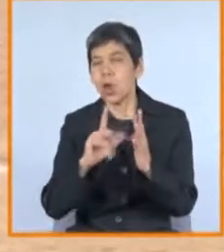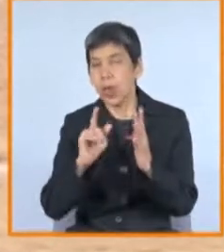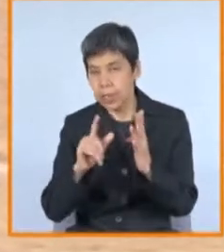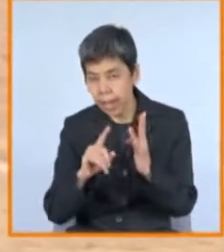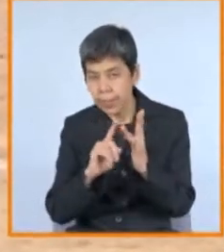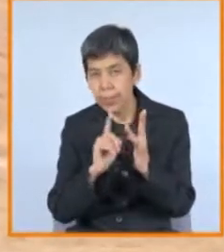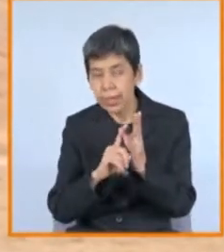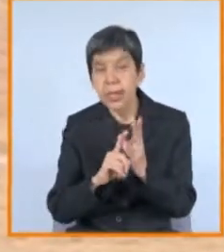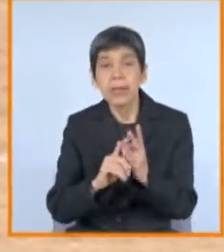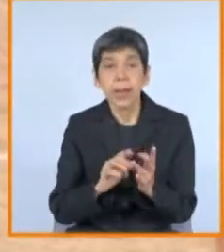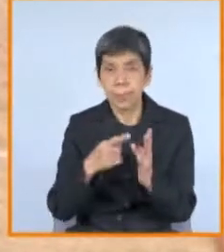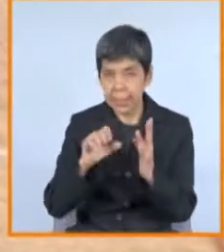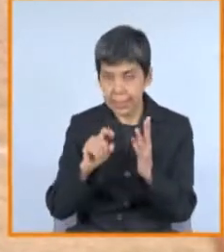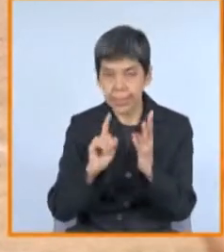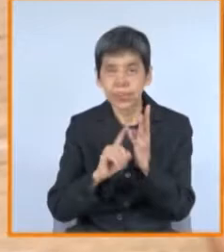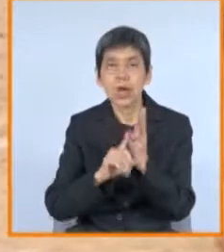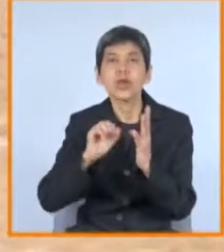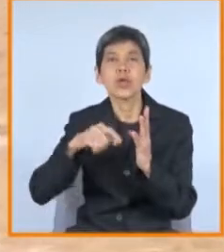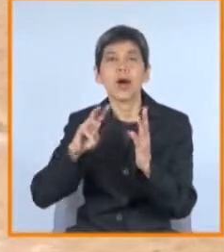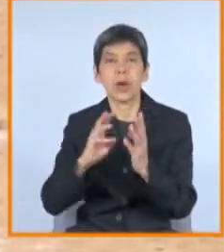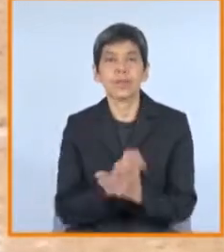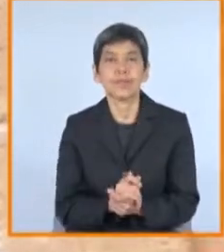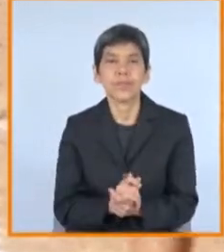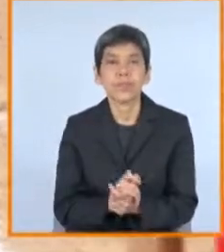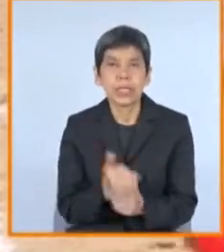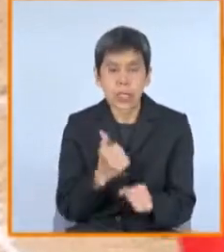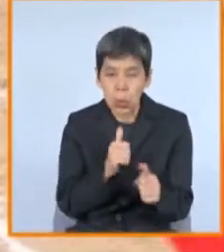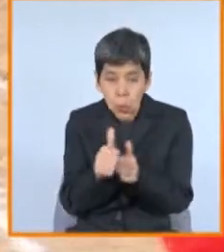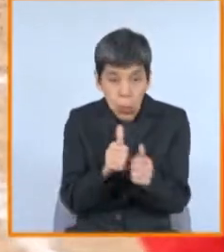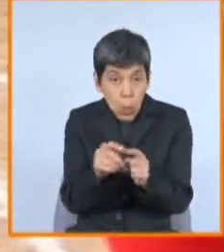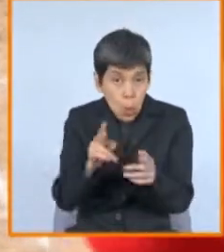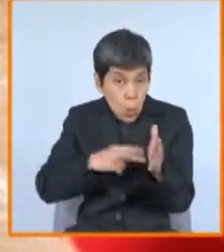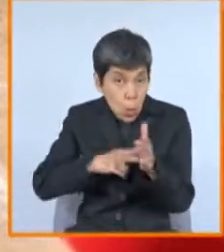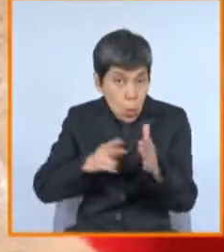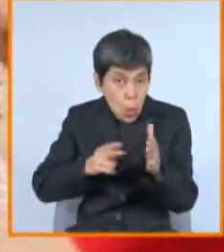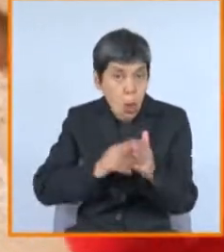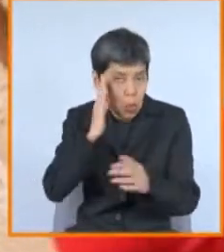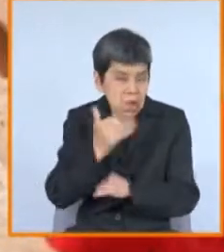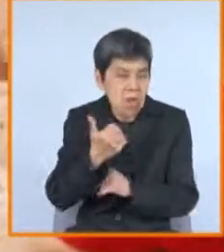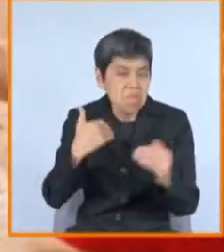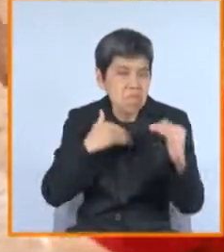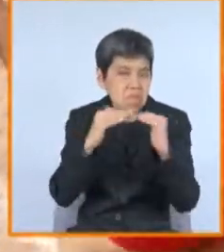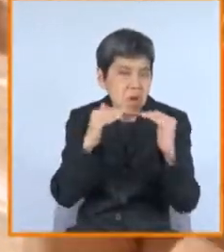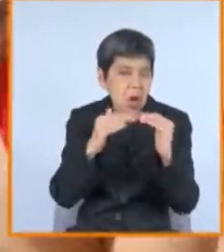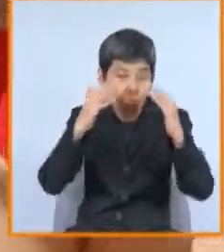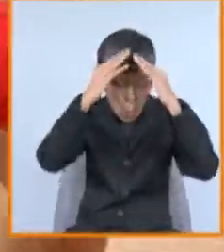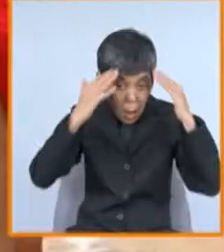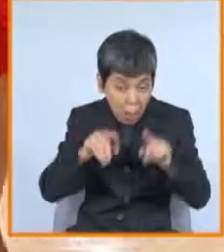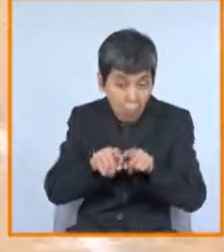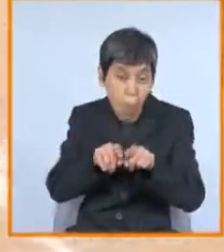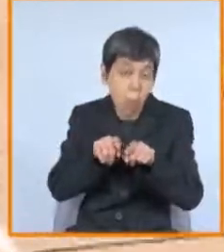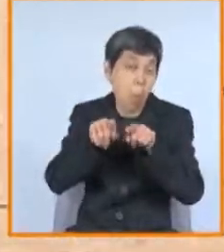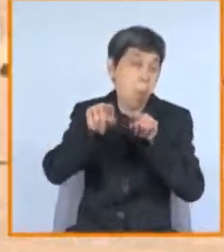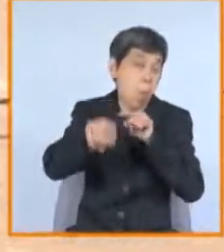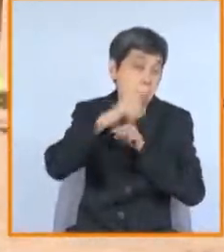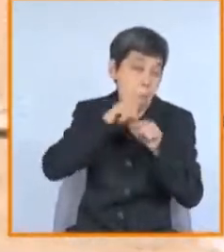ดีเพ็ญศรีชัยเลิศและสุภาวรรณทีปัดซึ่งโชว์ผลงานได้ไม่น้อยหน้าทีมชายทิ้งห่างเวียดนามตั้งแต่ผลัดที่